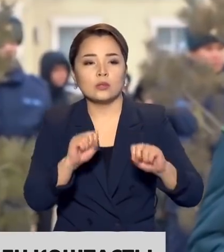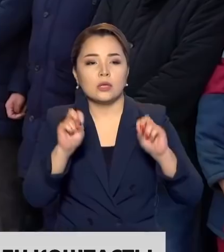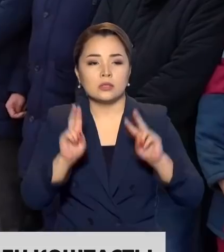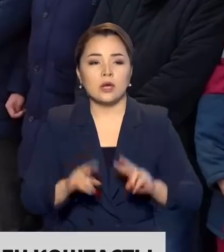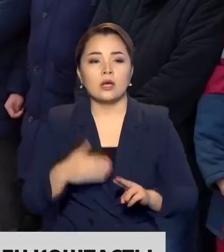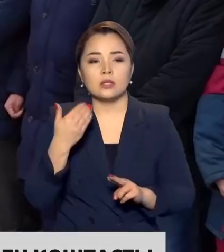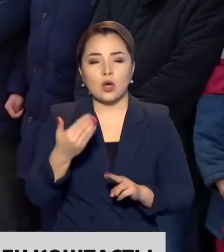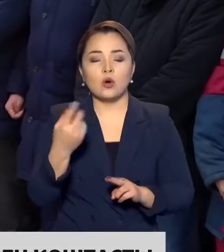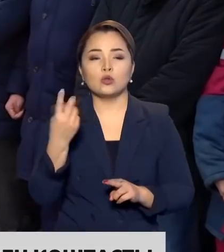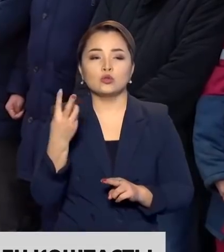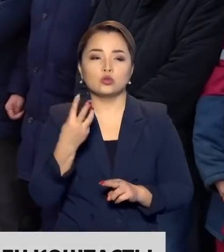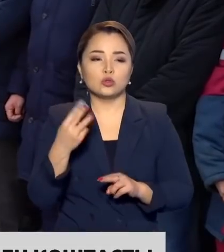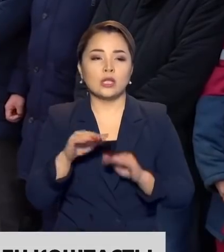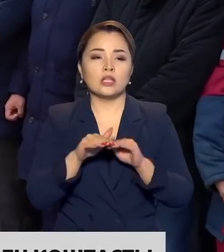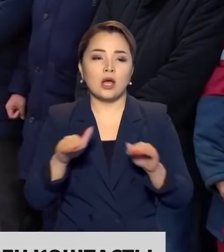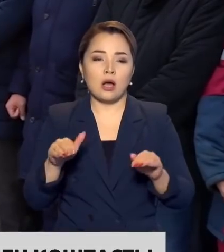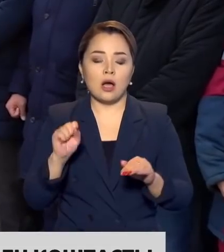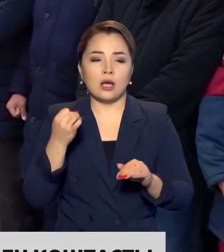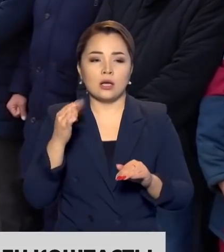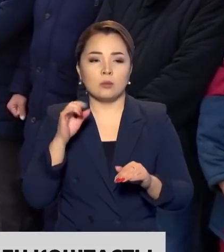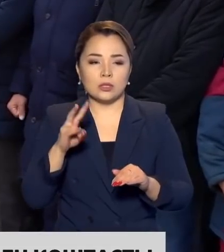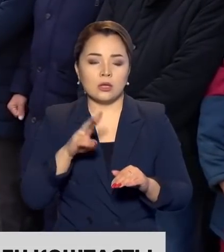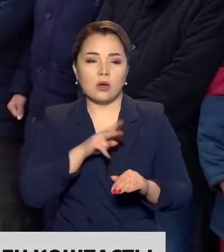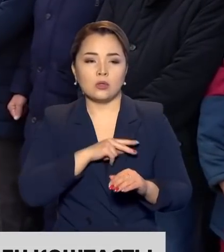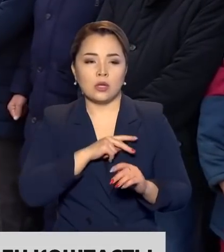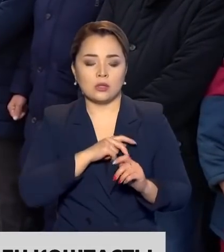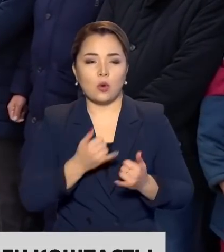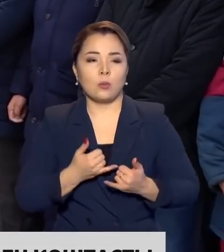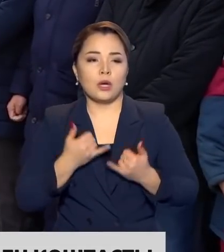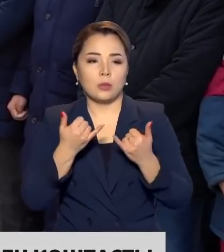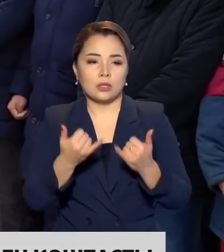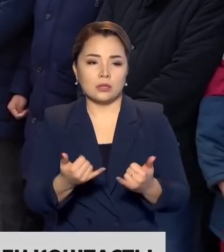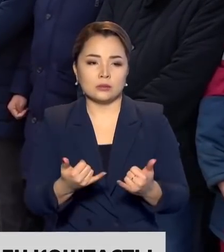ерлігі үшін 3-ші дәрежелі Айбын орденімен марапатталды.